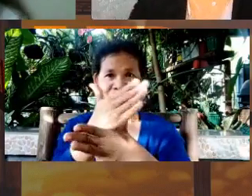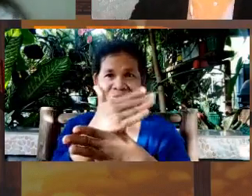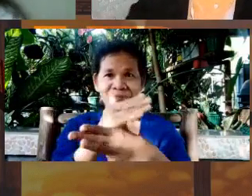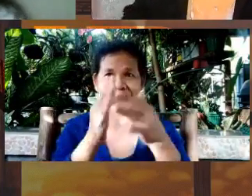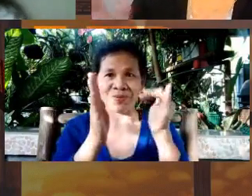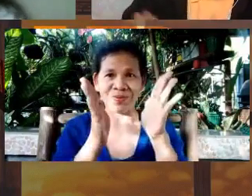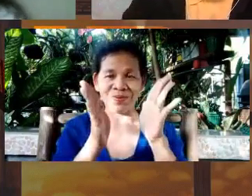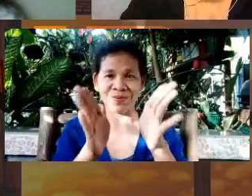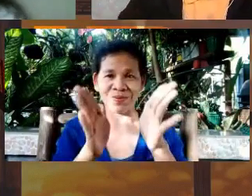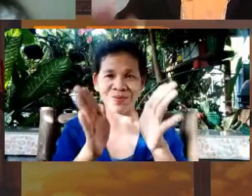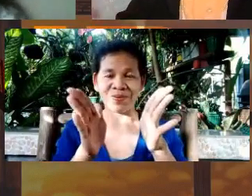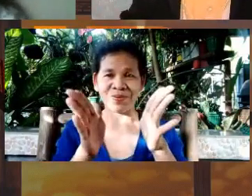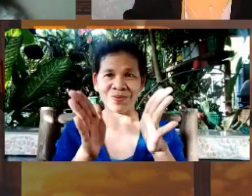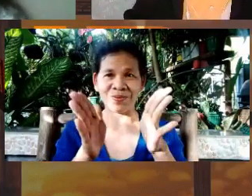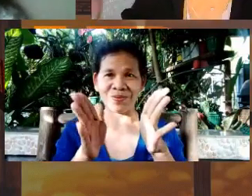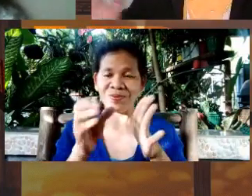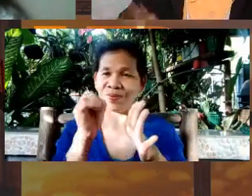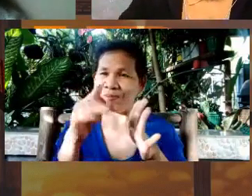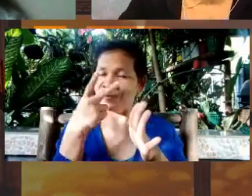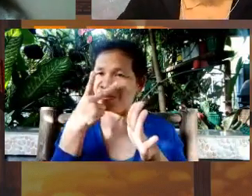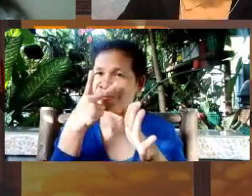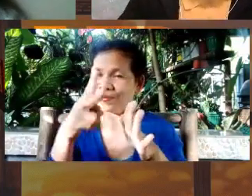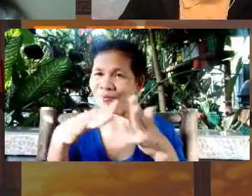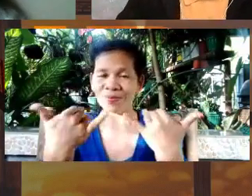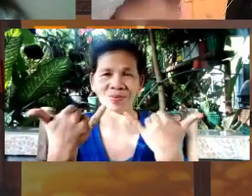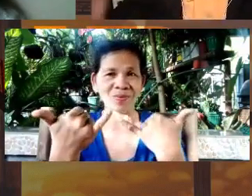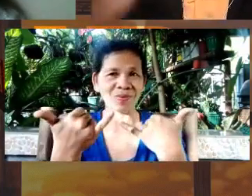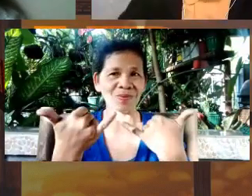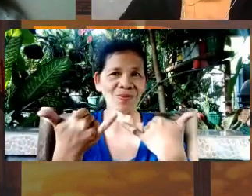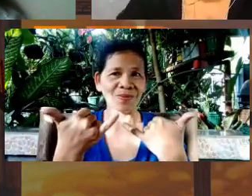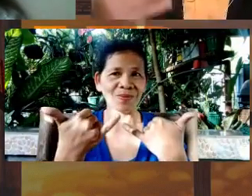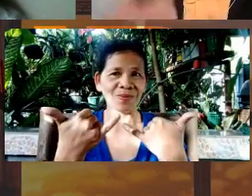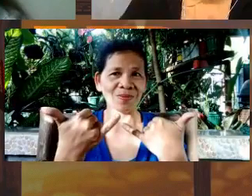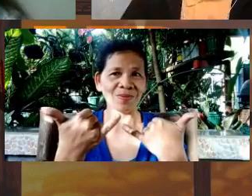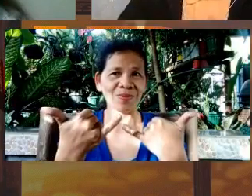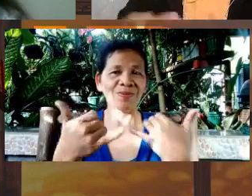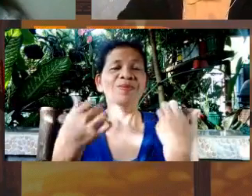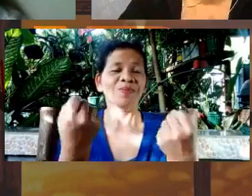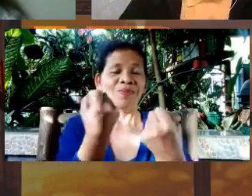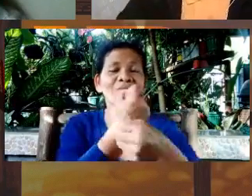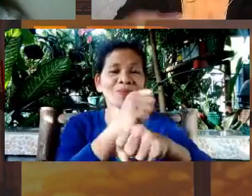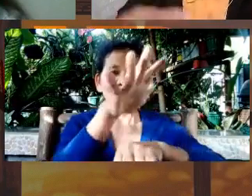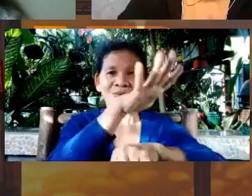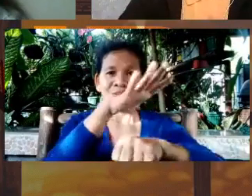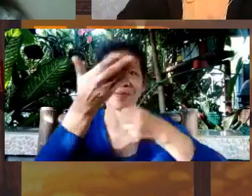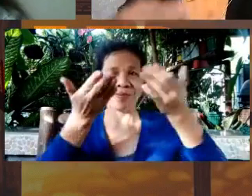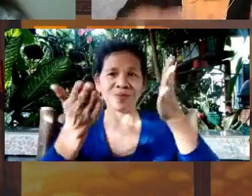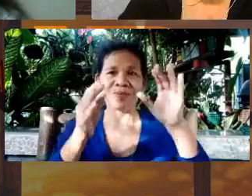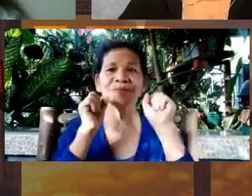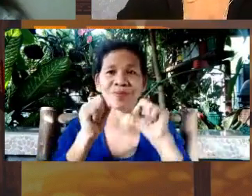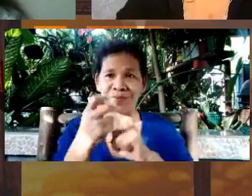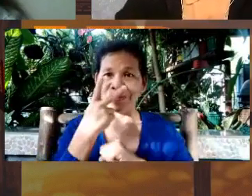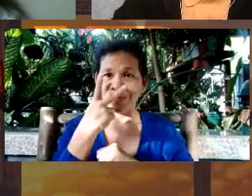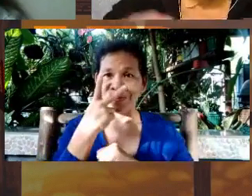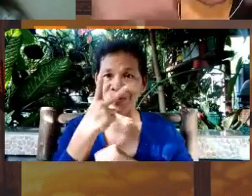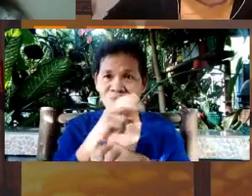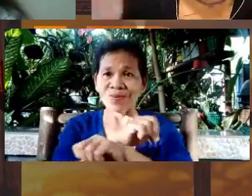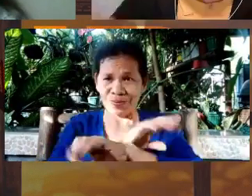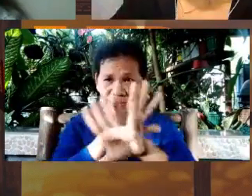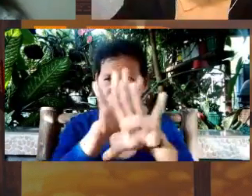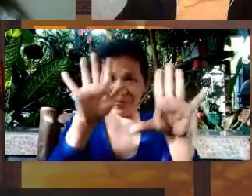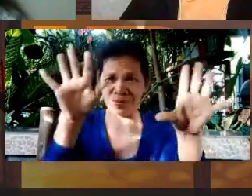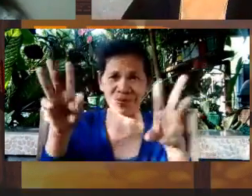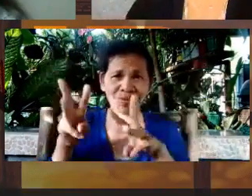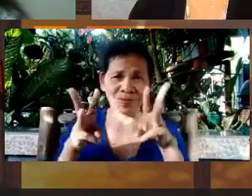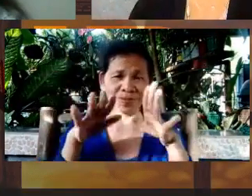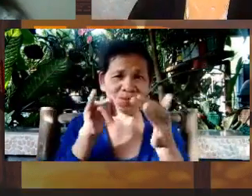po, kung titingnan po natin itong sanctuary services, maliwanag po nating makikita yung gawaing pamamagitan